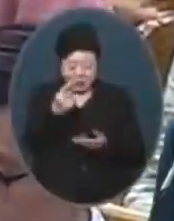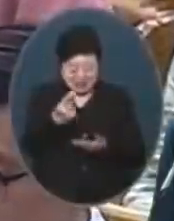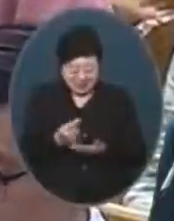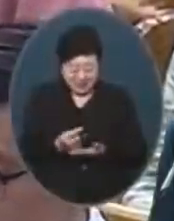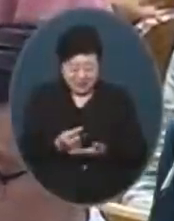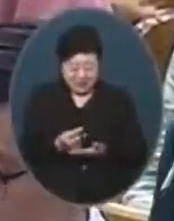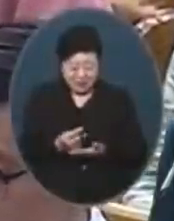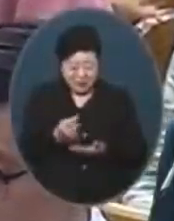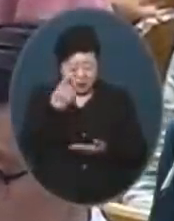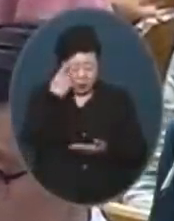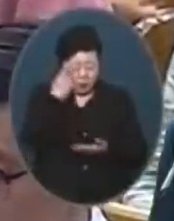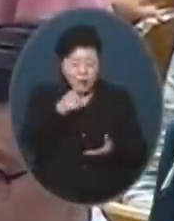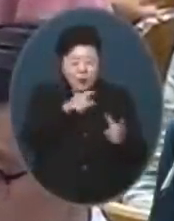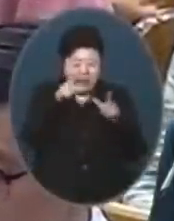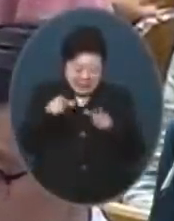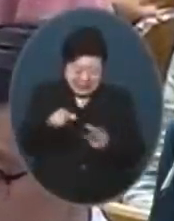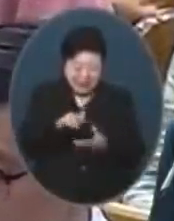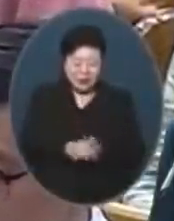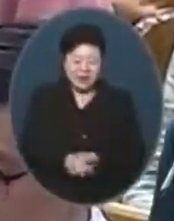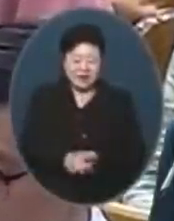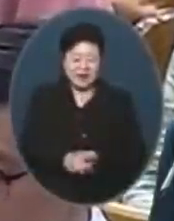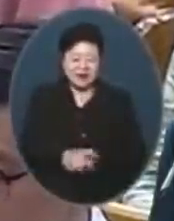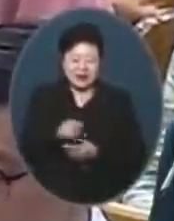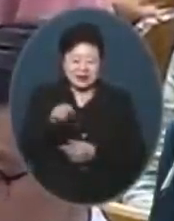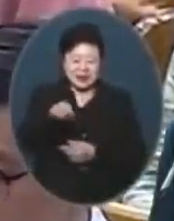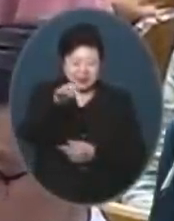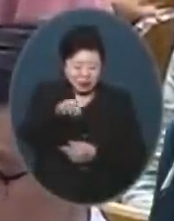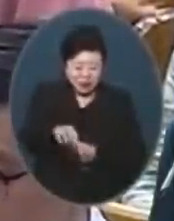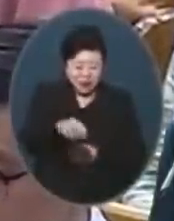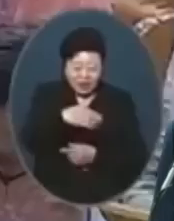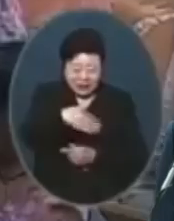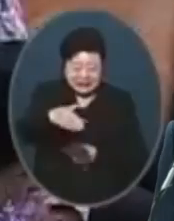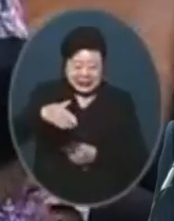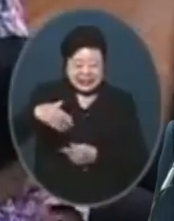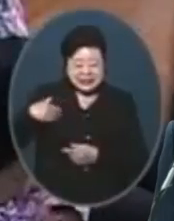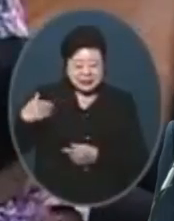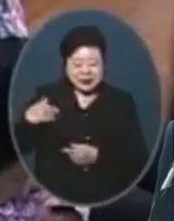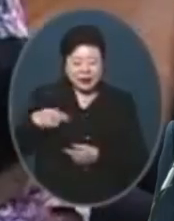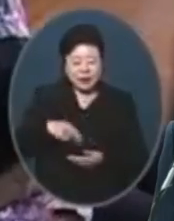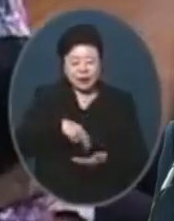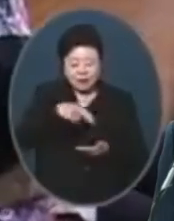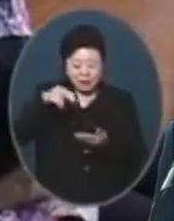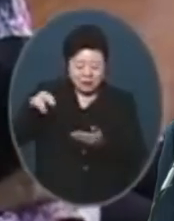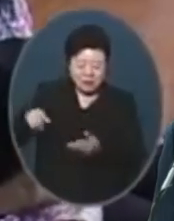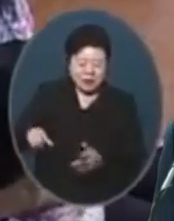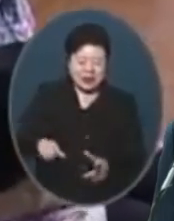어디에서 와서 왜 살며 어디로 가는지 알지 못하고